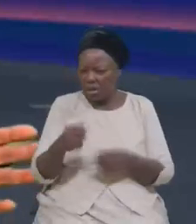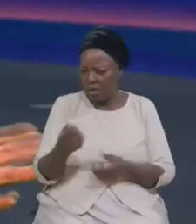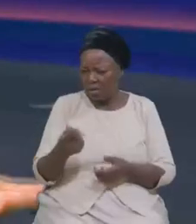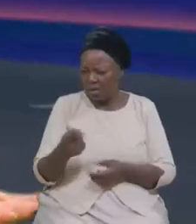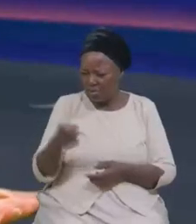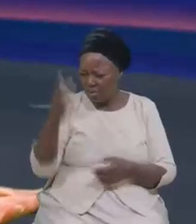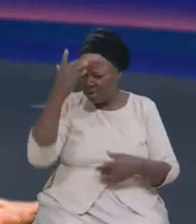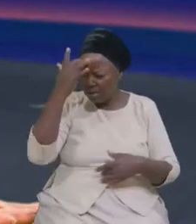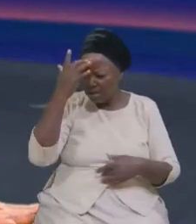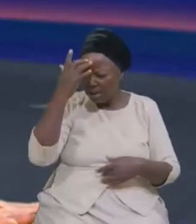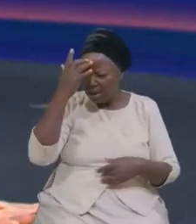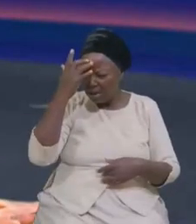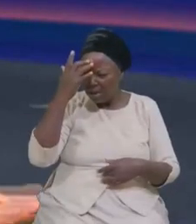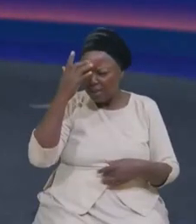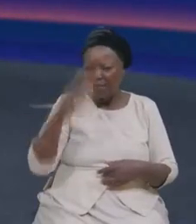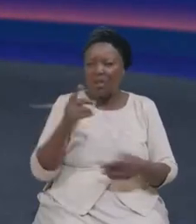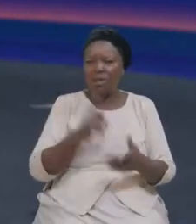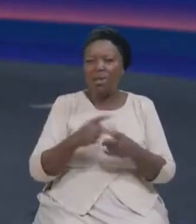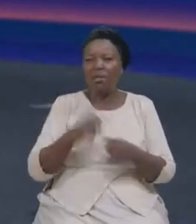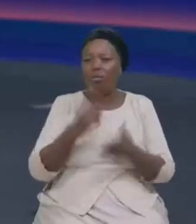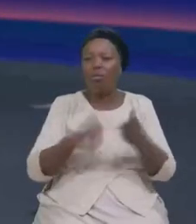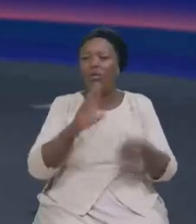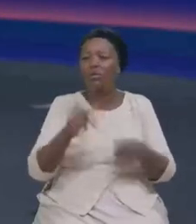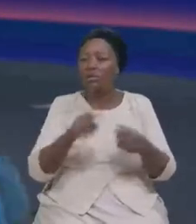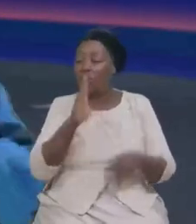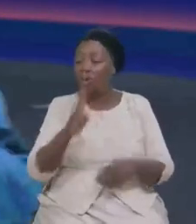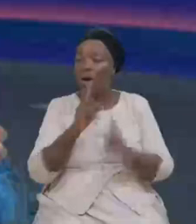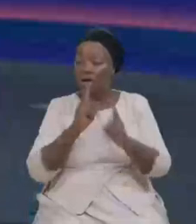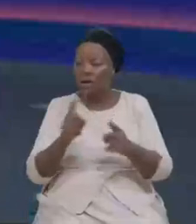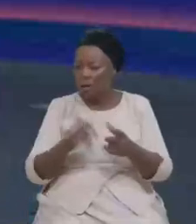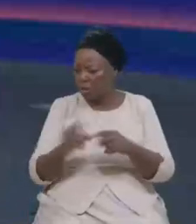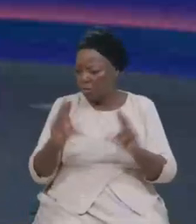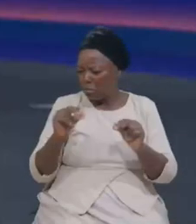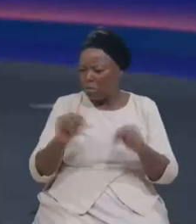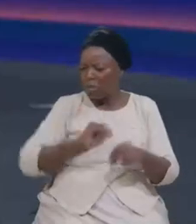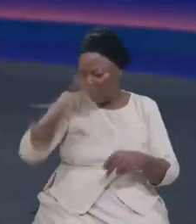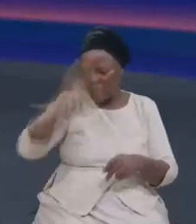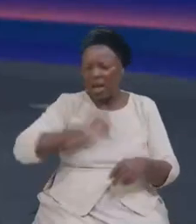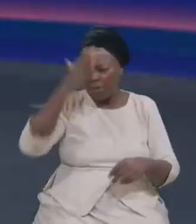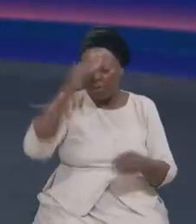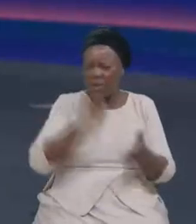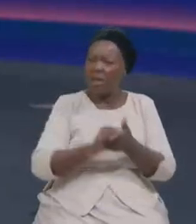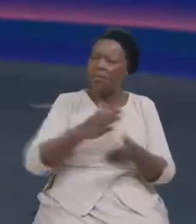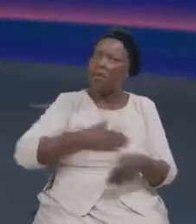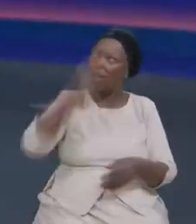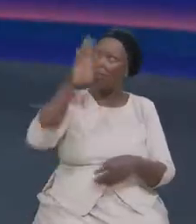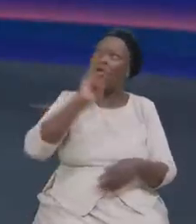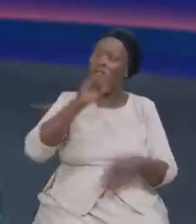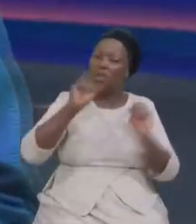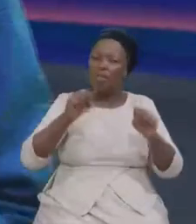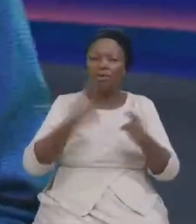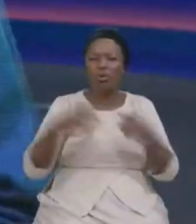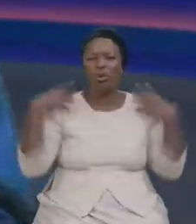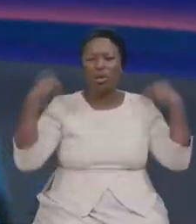Homme, est-ce que tu es malade? Il dit, oh, on voit ça sur ton corps, sur ton visage, hein? C'est comme si tu